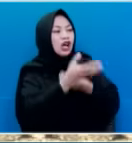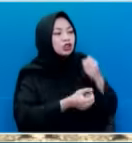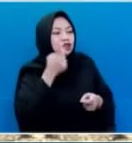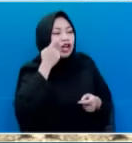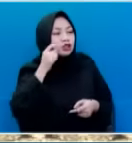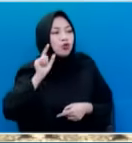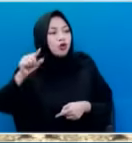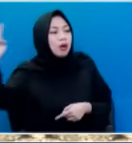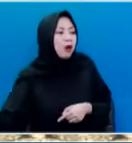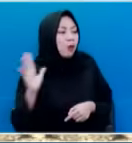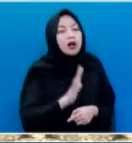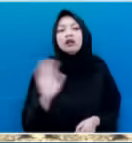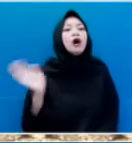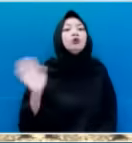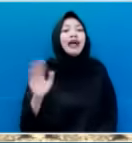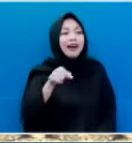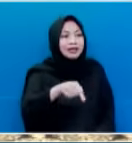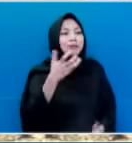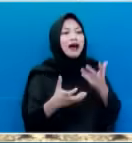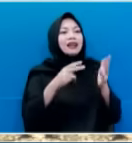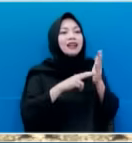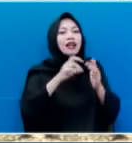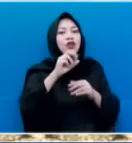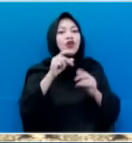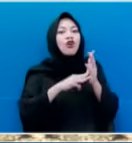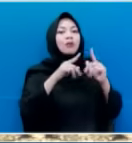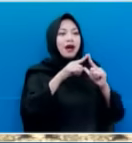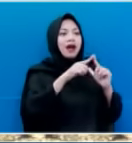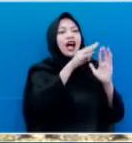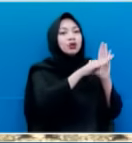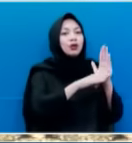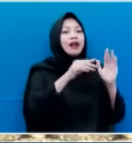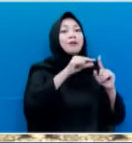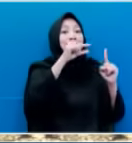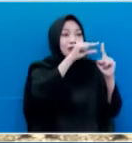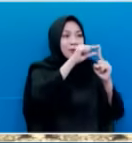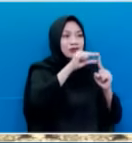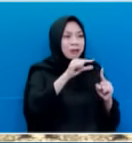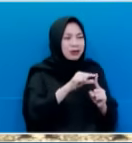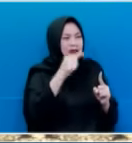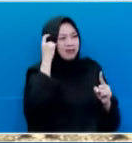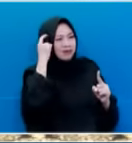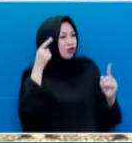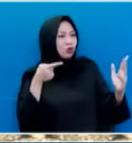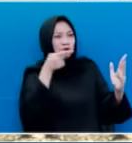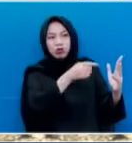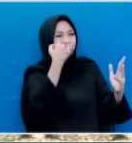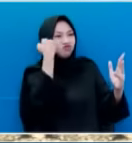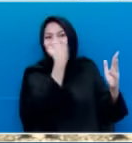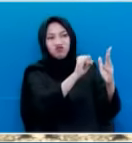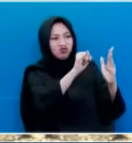ya. Ini adalah pemeriksaan sebuah norma pasal terhadap konstitusi. Jadi sudah ada presidennya pula,